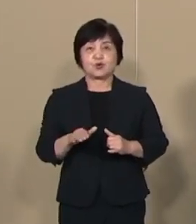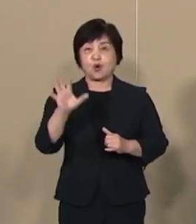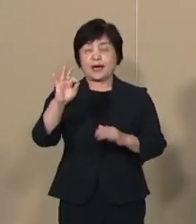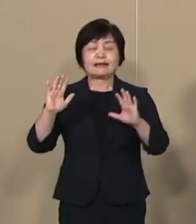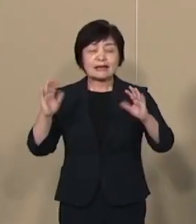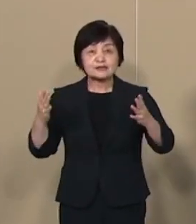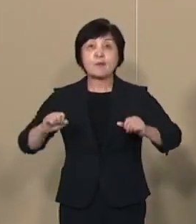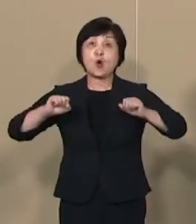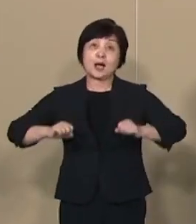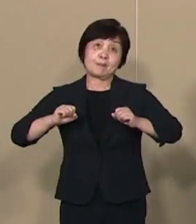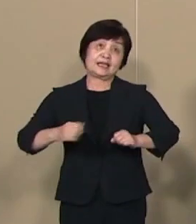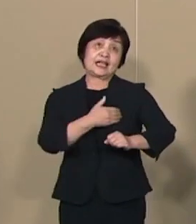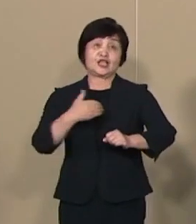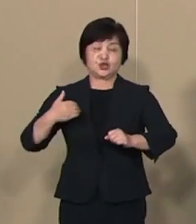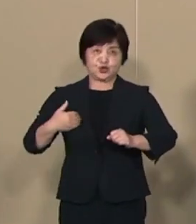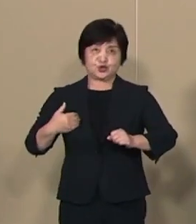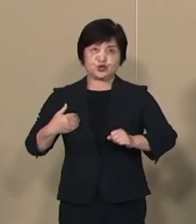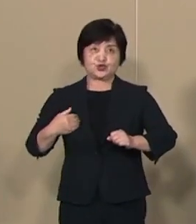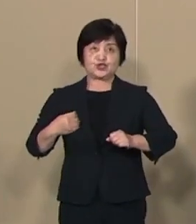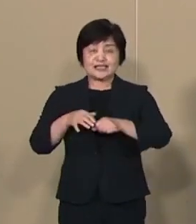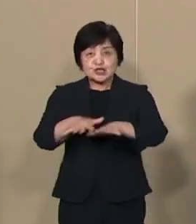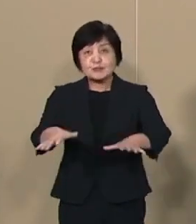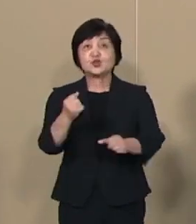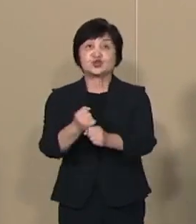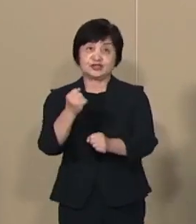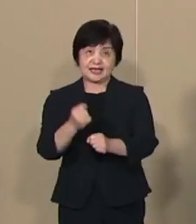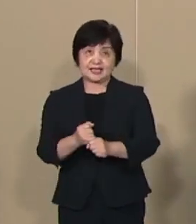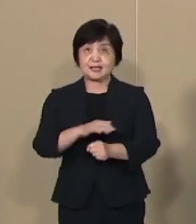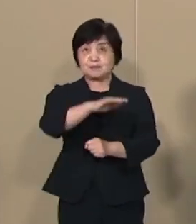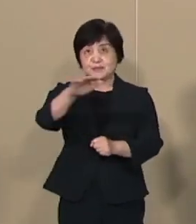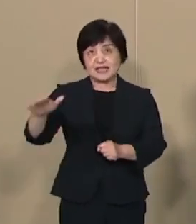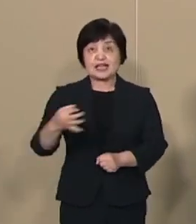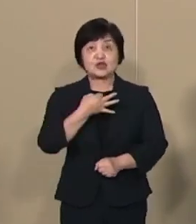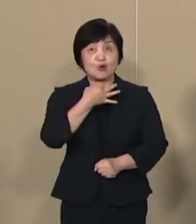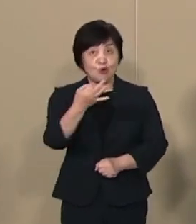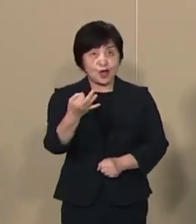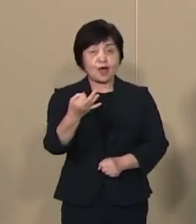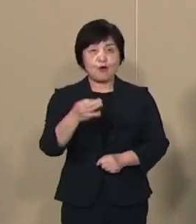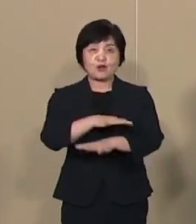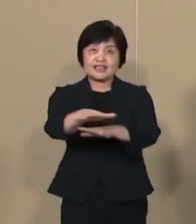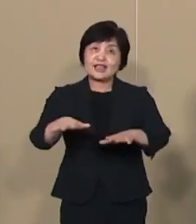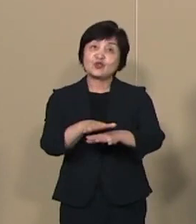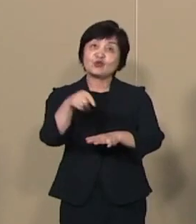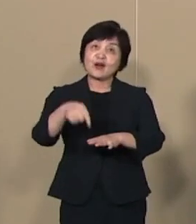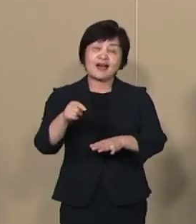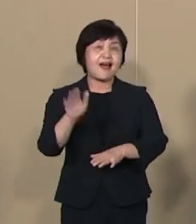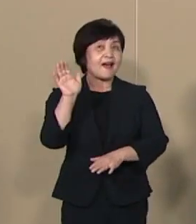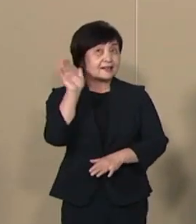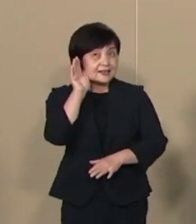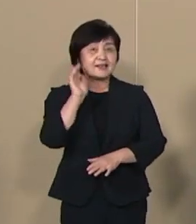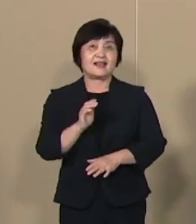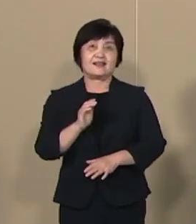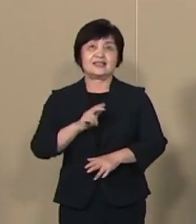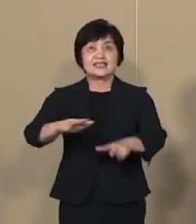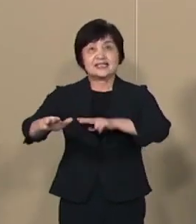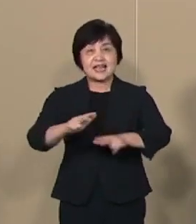も頑張れるような仕組みを作ったりとかあの皆さんの声をダイレクトにネットとか経由で聞いてそれを政策に反映さ